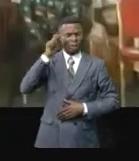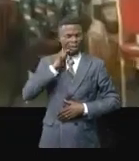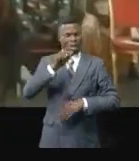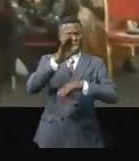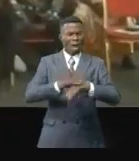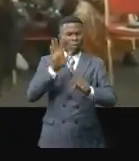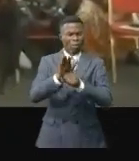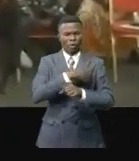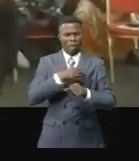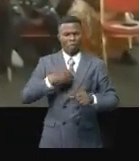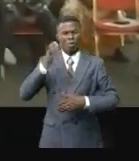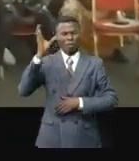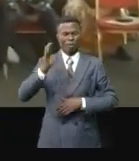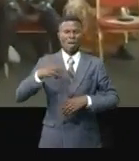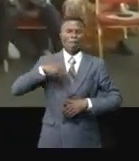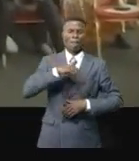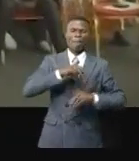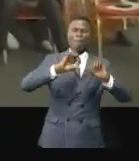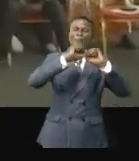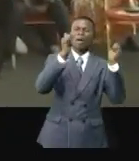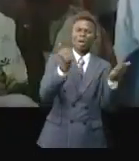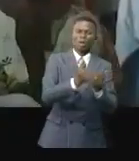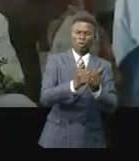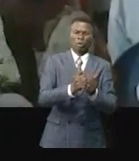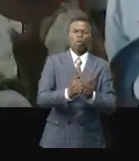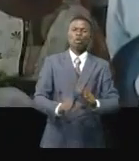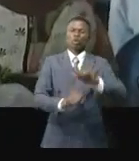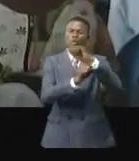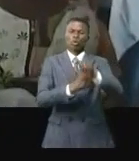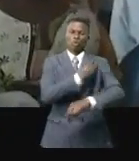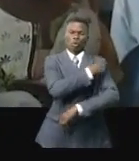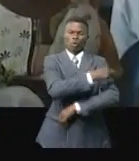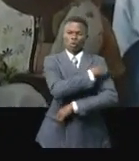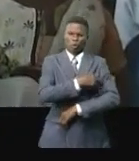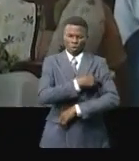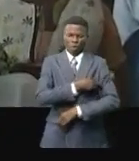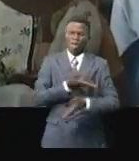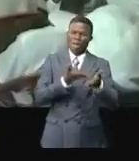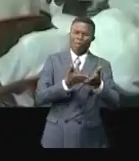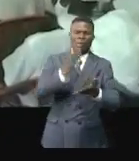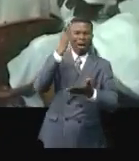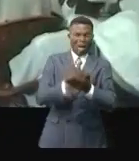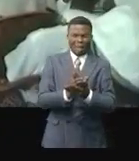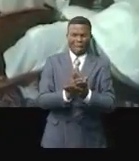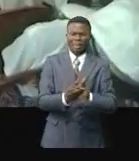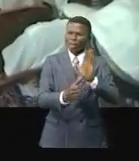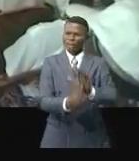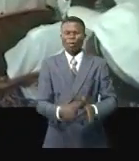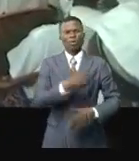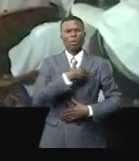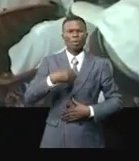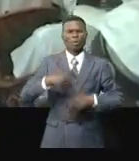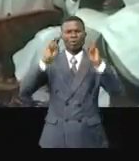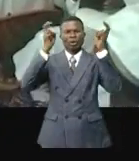rurales, membres des associations qui sont appuyées par la Croix-Rouge, dans l'objectif de les inculquer la valeur de la femme, conformément au thème